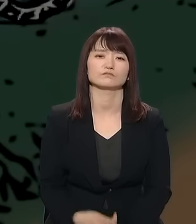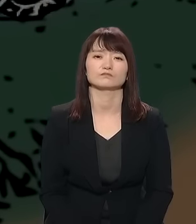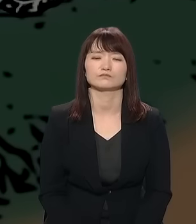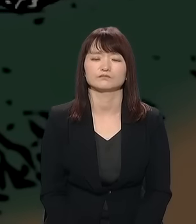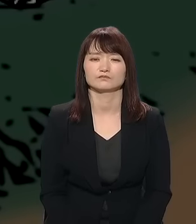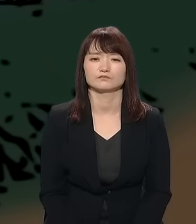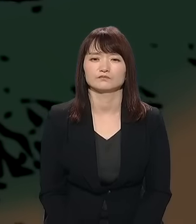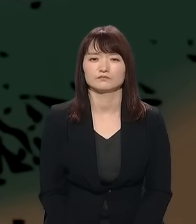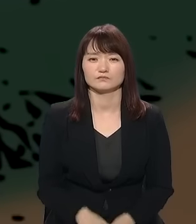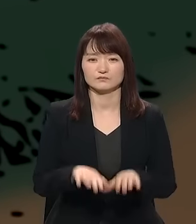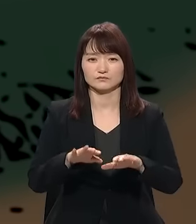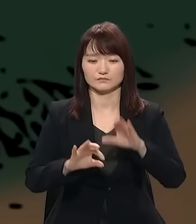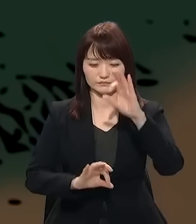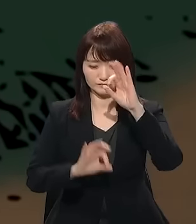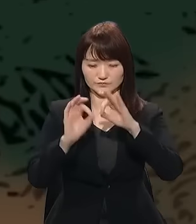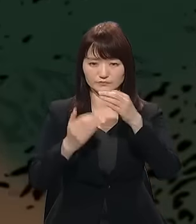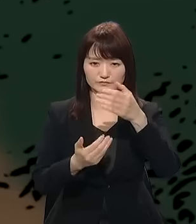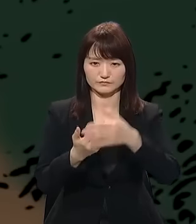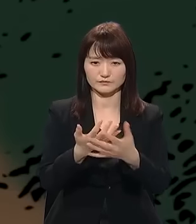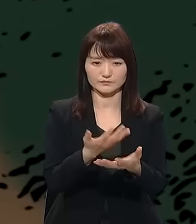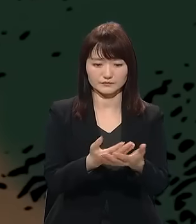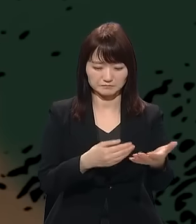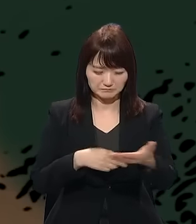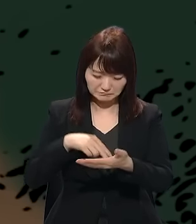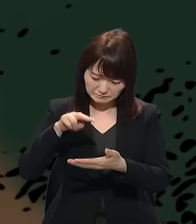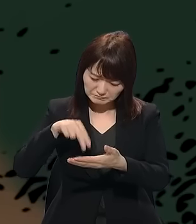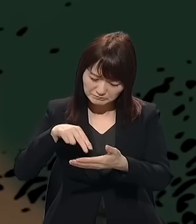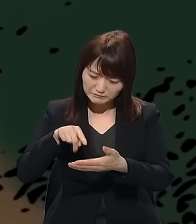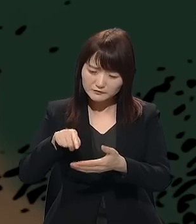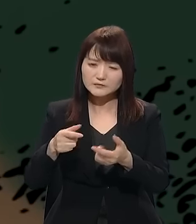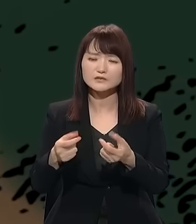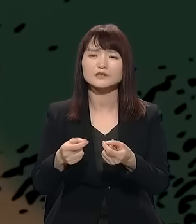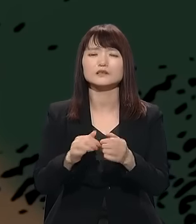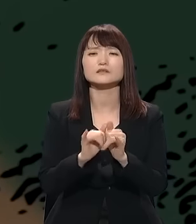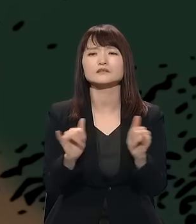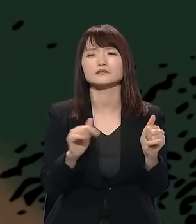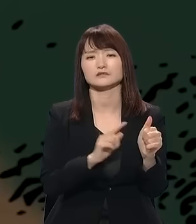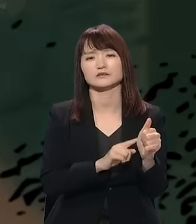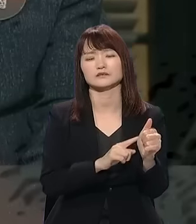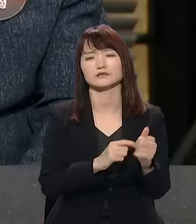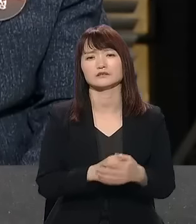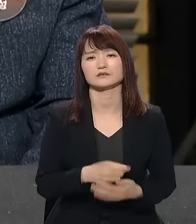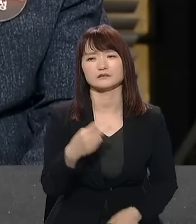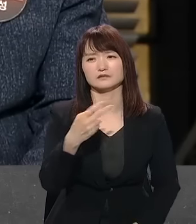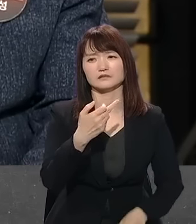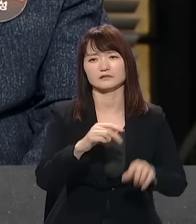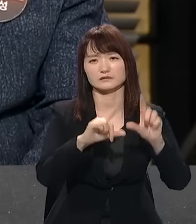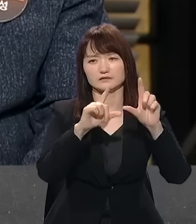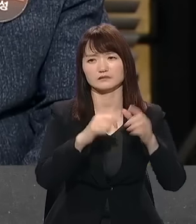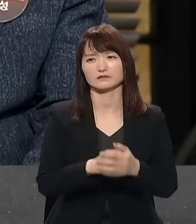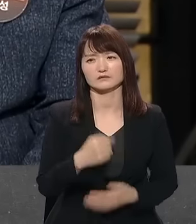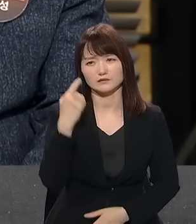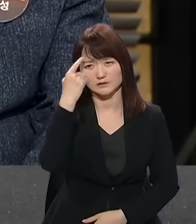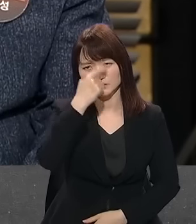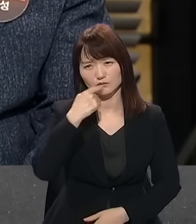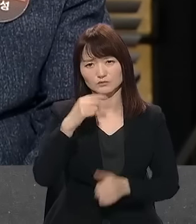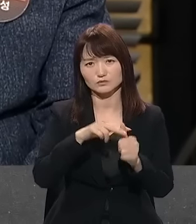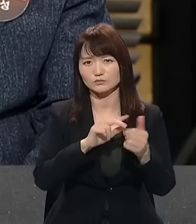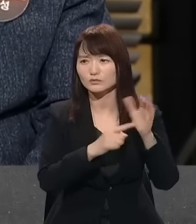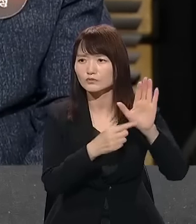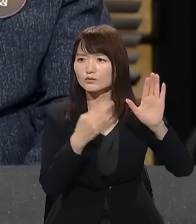오늘이 사건을 좀 자료를 들여다 보면서 왜 이런 자들이 2017년도에는 신상 공개가 안